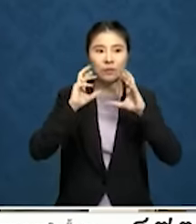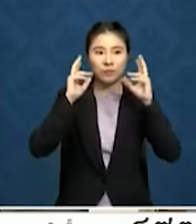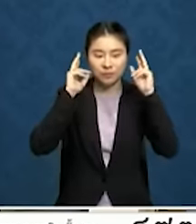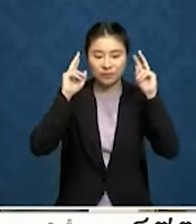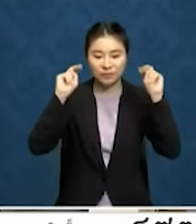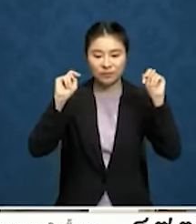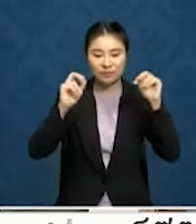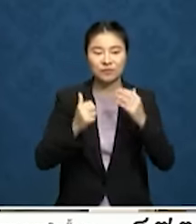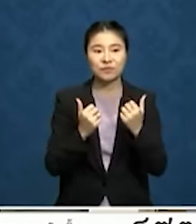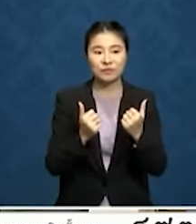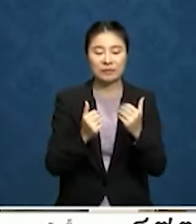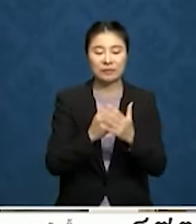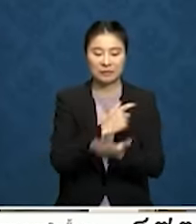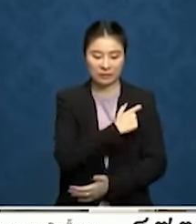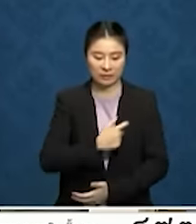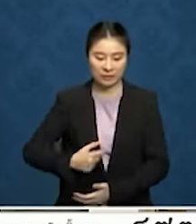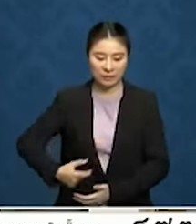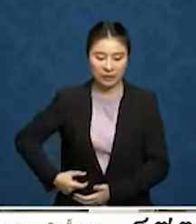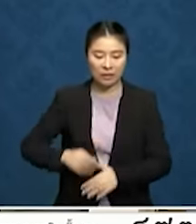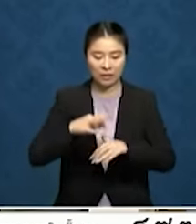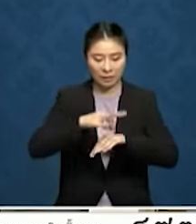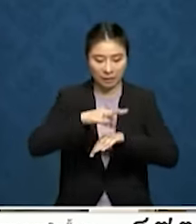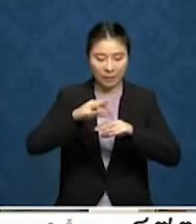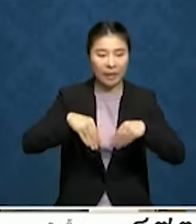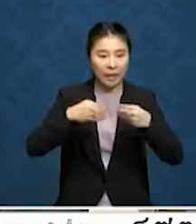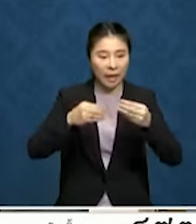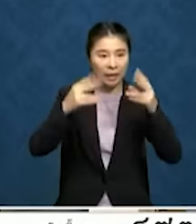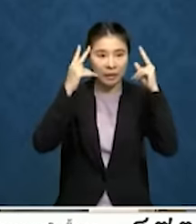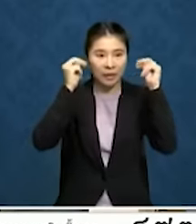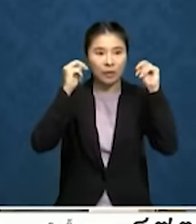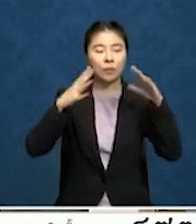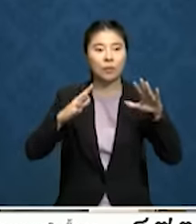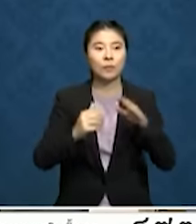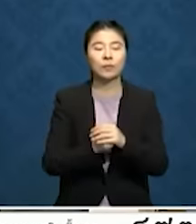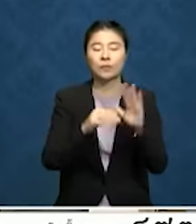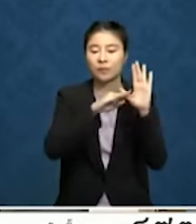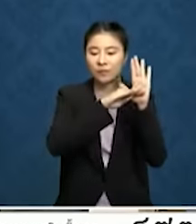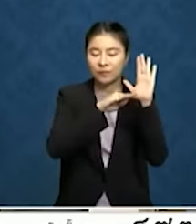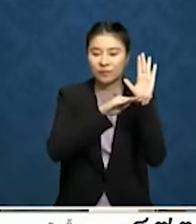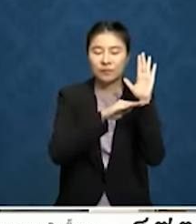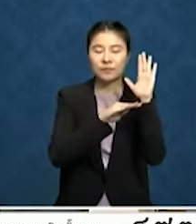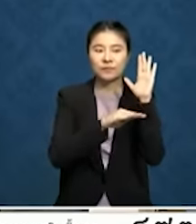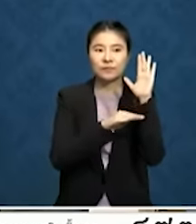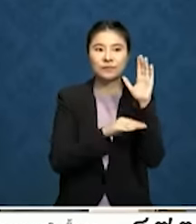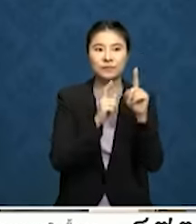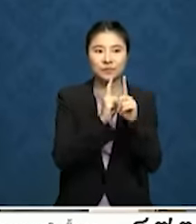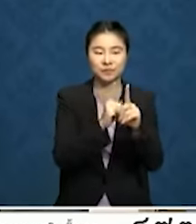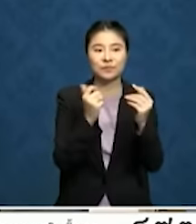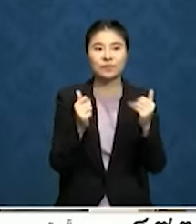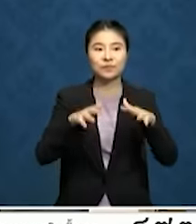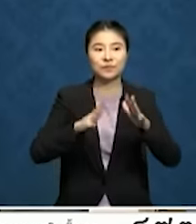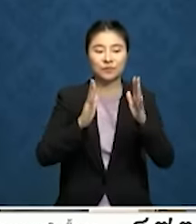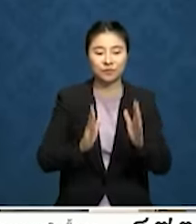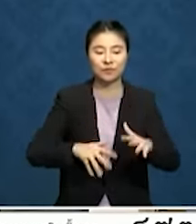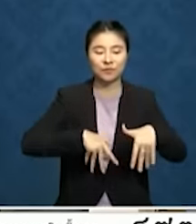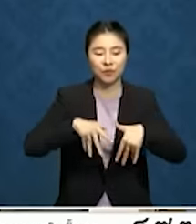ราเลือกโปรดเกล้าแล้วถ้าเป็นไปตามนี้ผมก็คิดว่าน่าจะเรียบร้อยนะครับคนกำลังฟังอยู่นะครับ